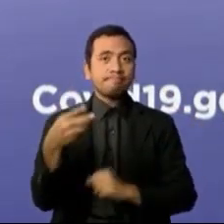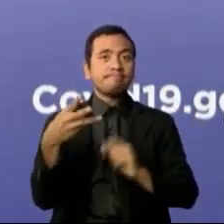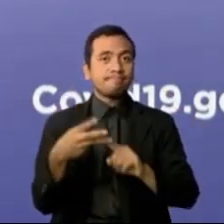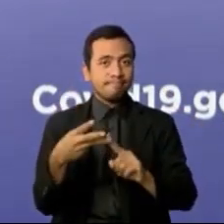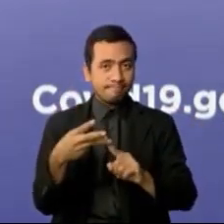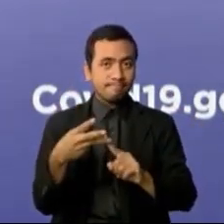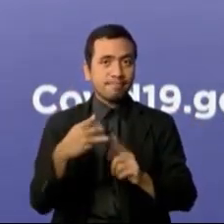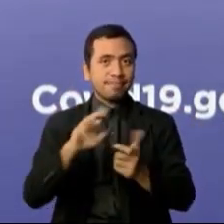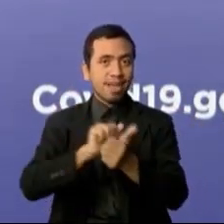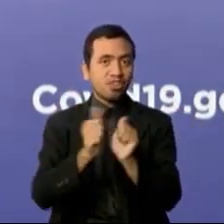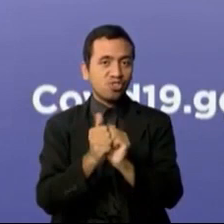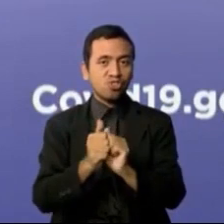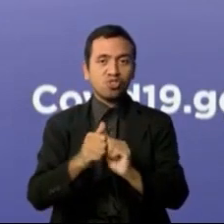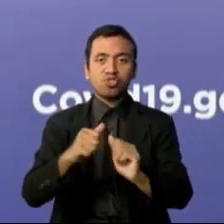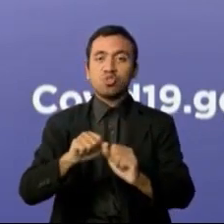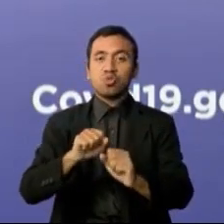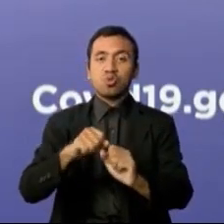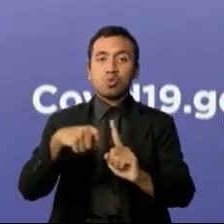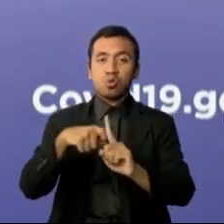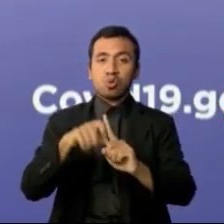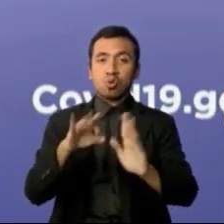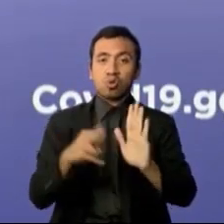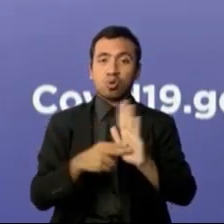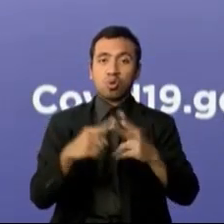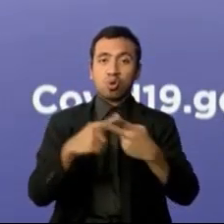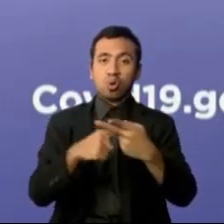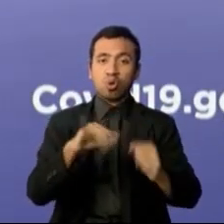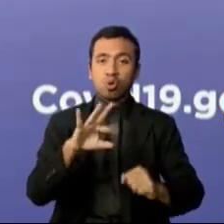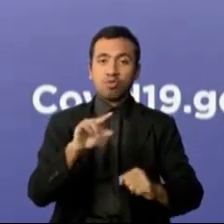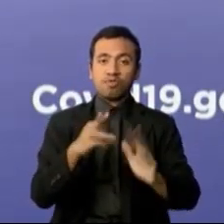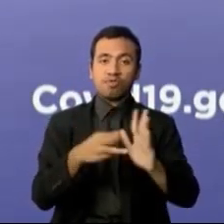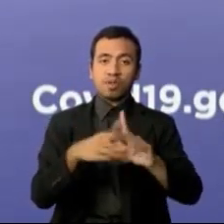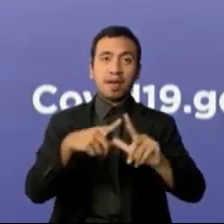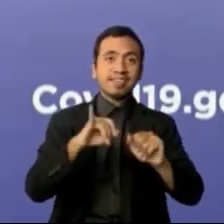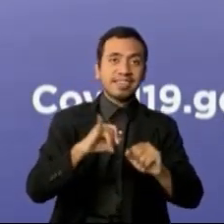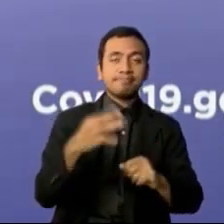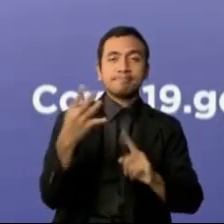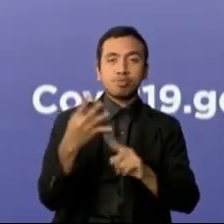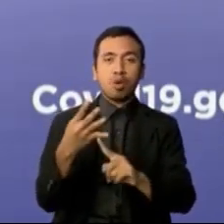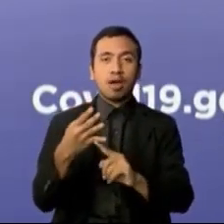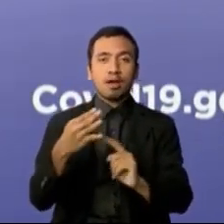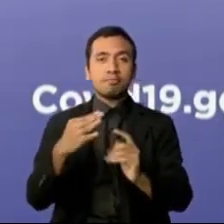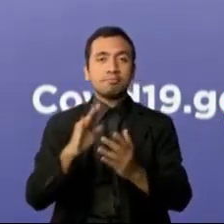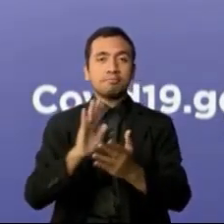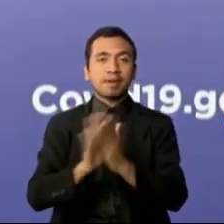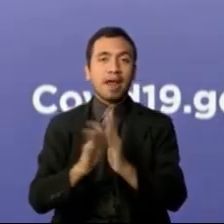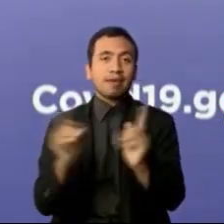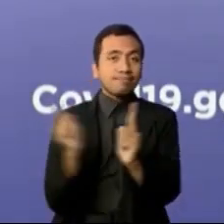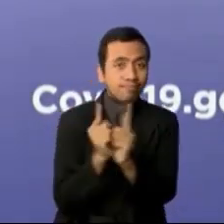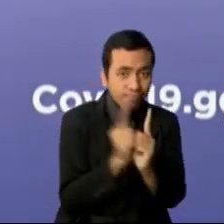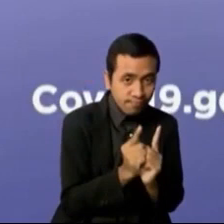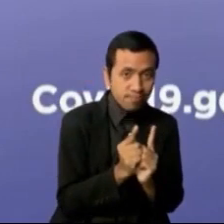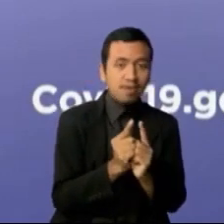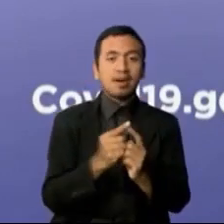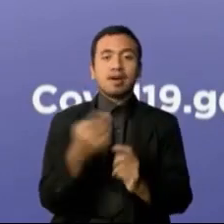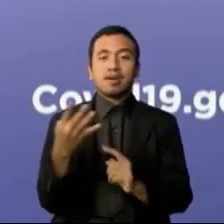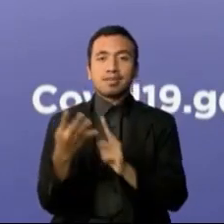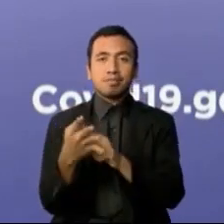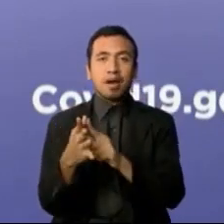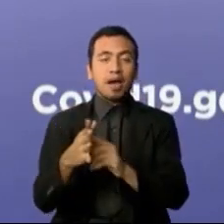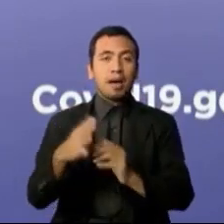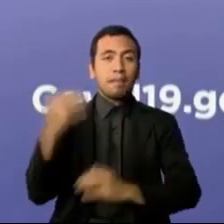mendefinisikan tentang kasus konfirmasi kemudian kontak erat pelaku perjalanan